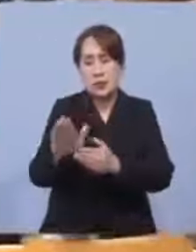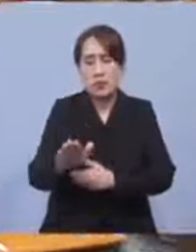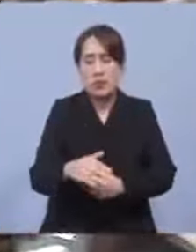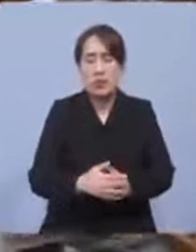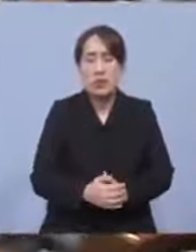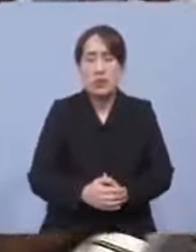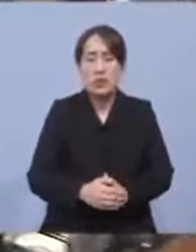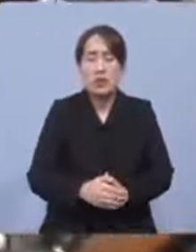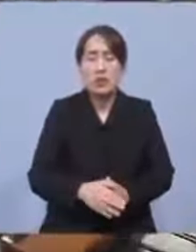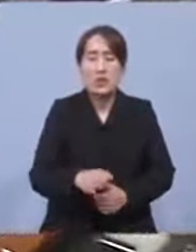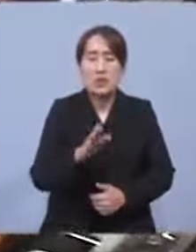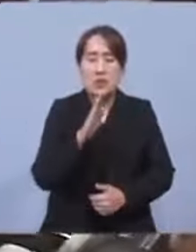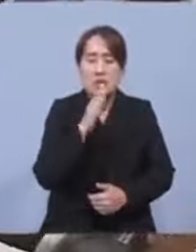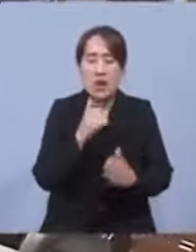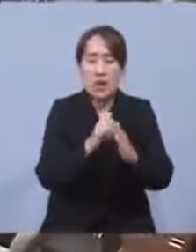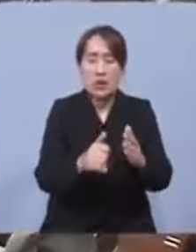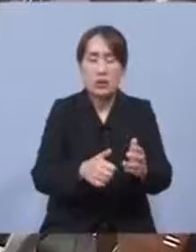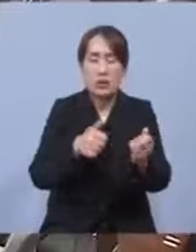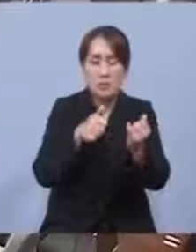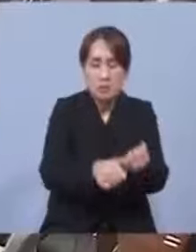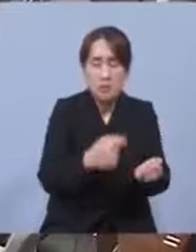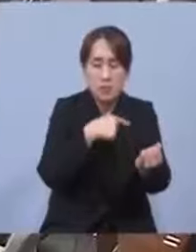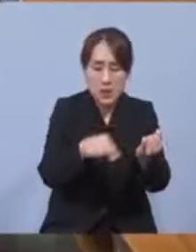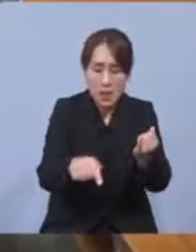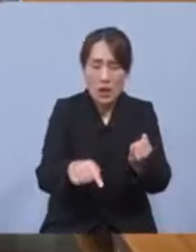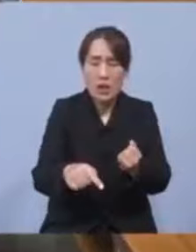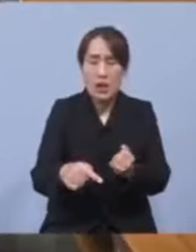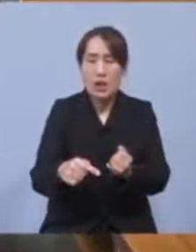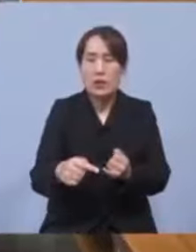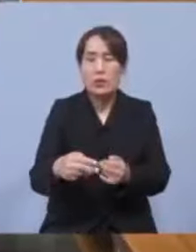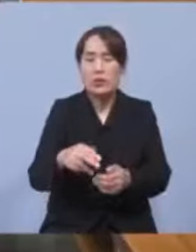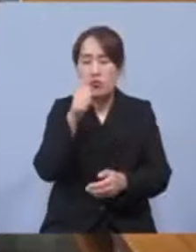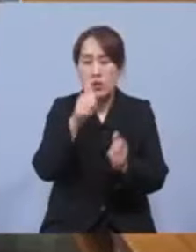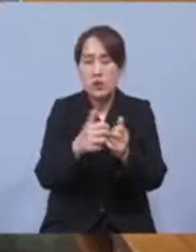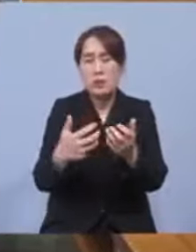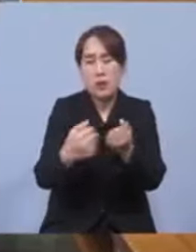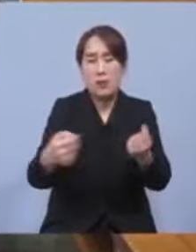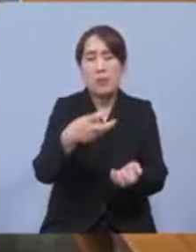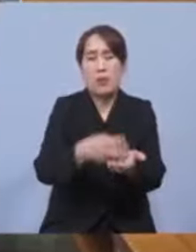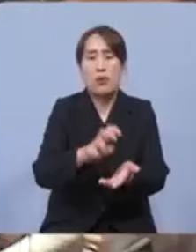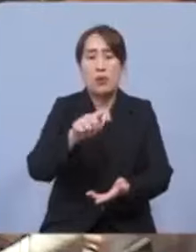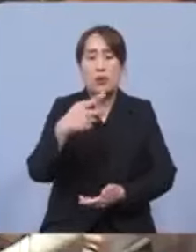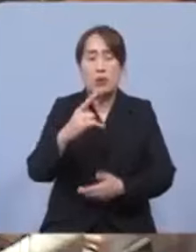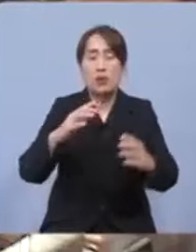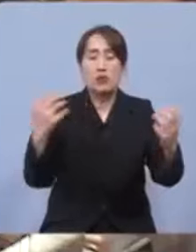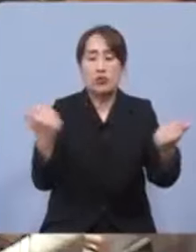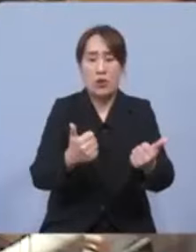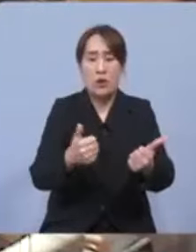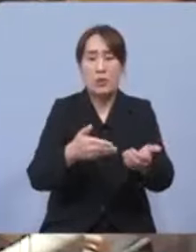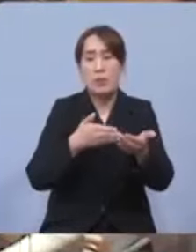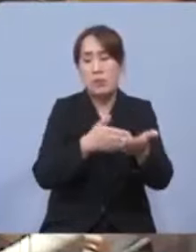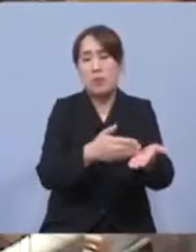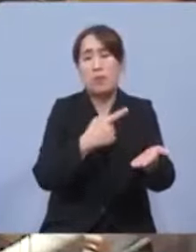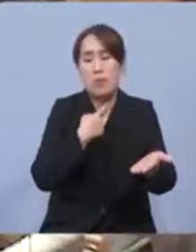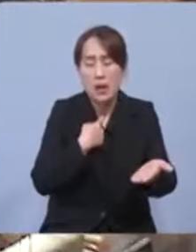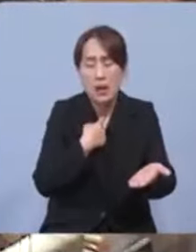친족 성폭력 피해아동을 가해자와 즉시 분리조치 하는 법안이 21대 국회에서